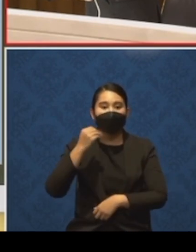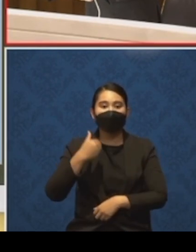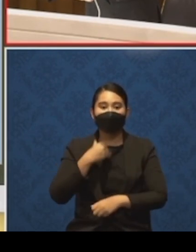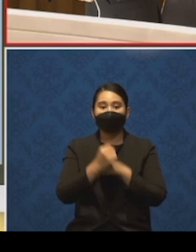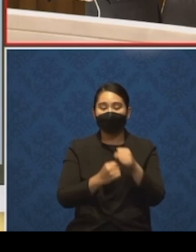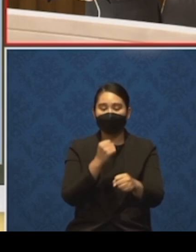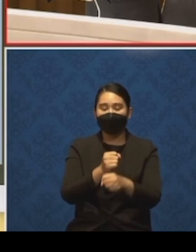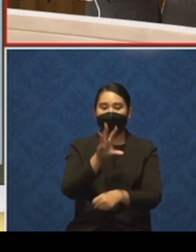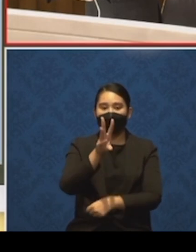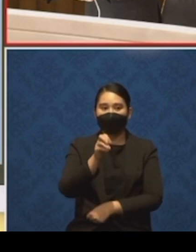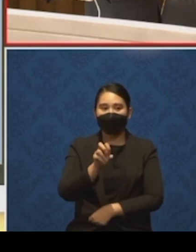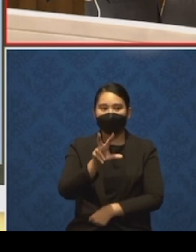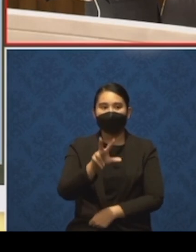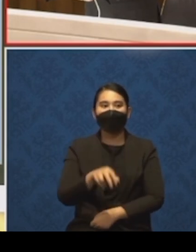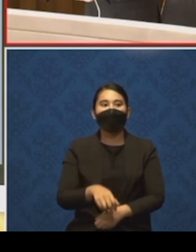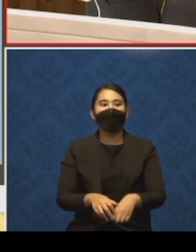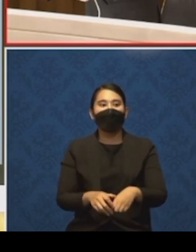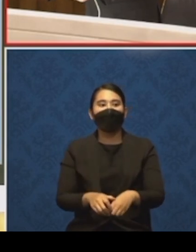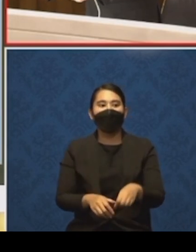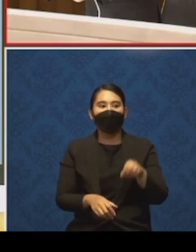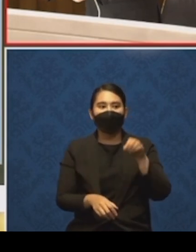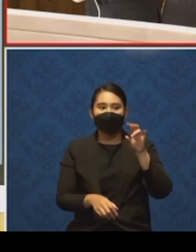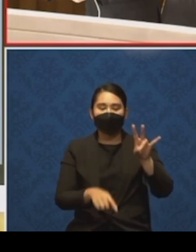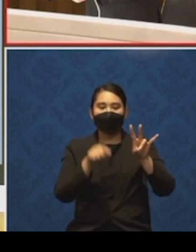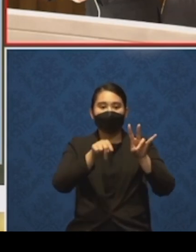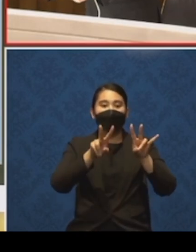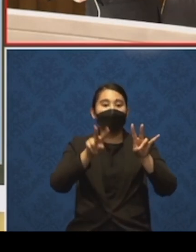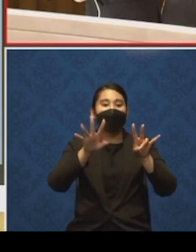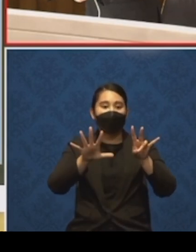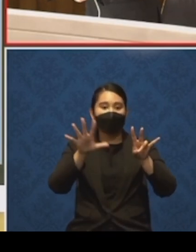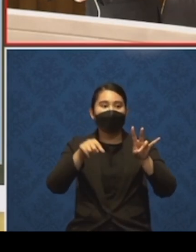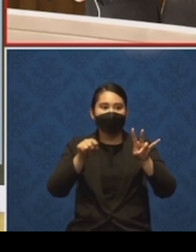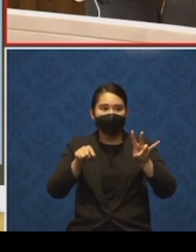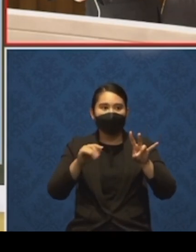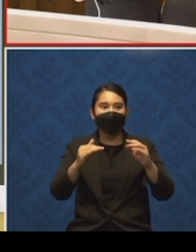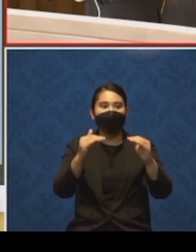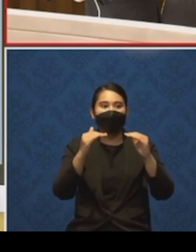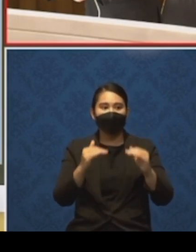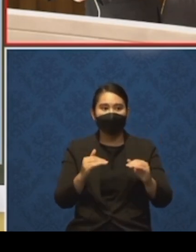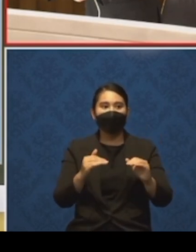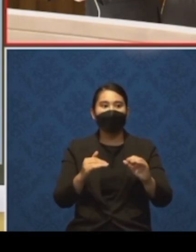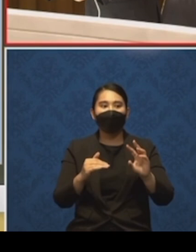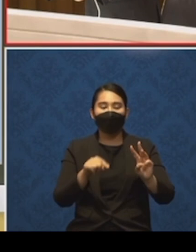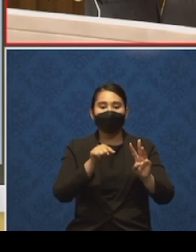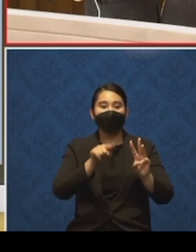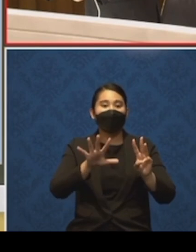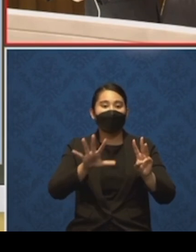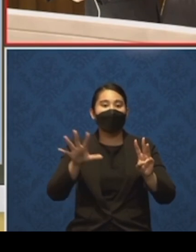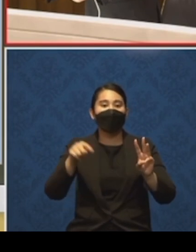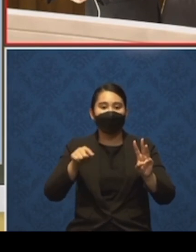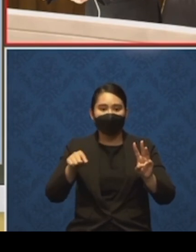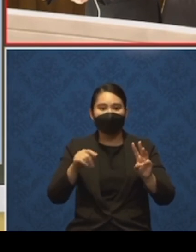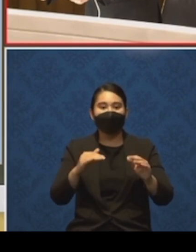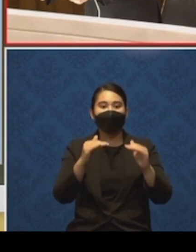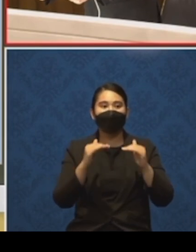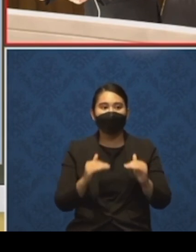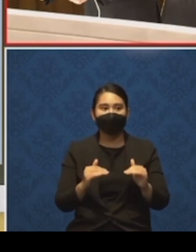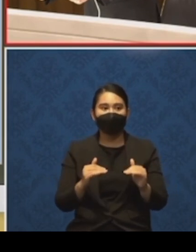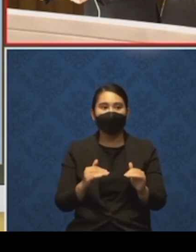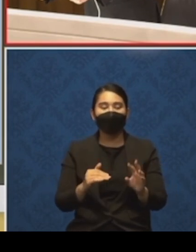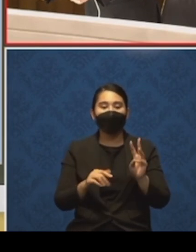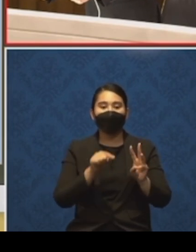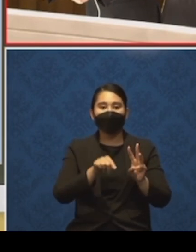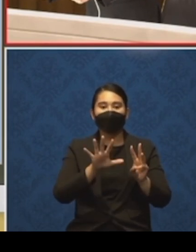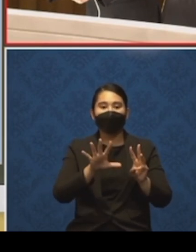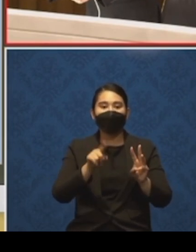รับร้อยละ 7.25 ปี64ร้อยละ 6.55 ปี65ร้อยละ